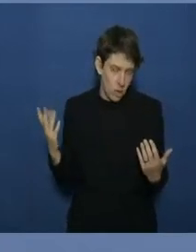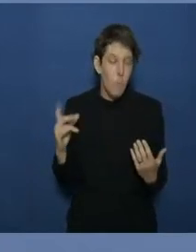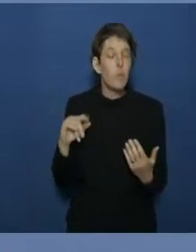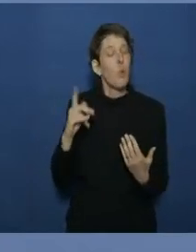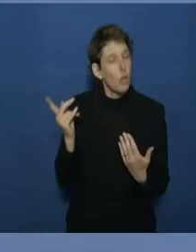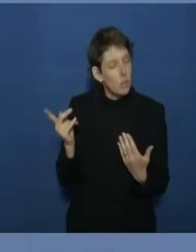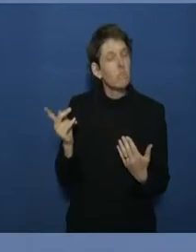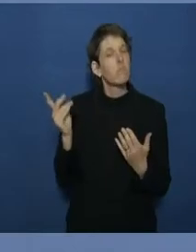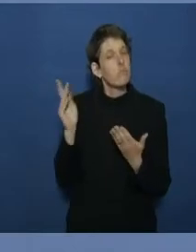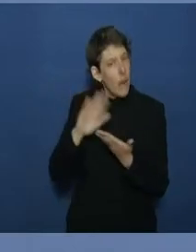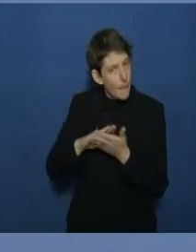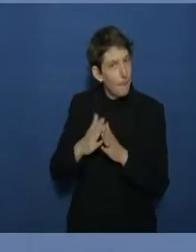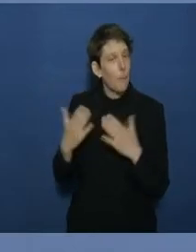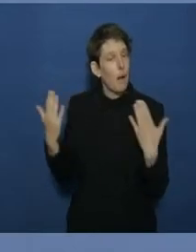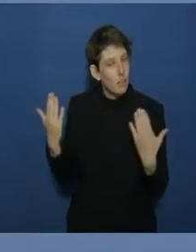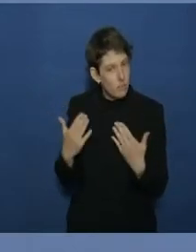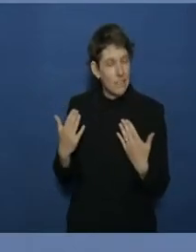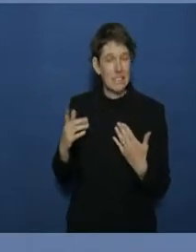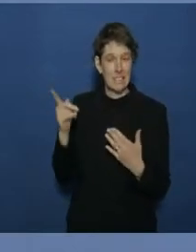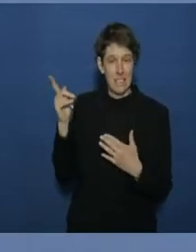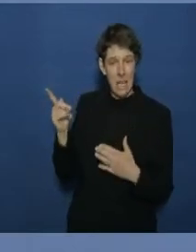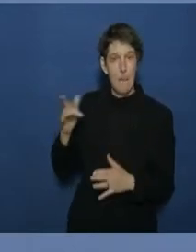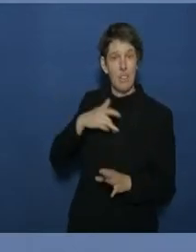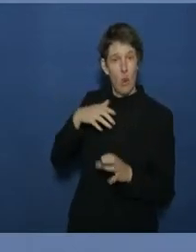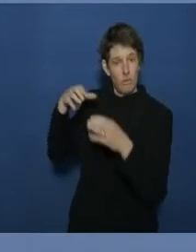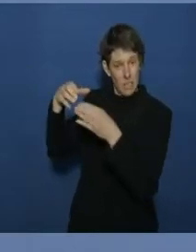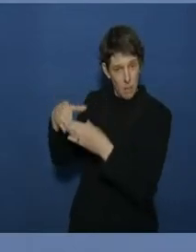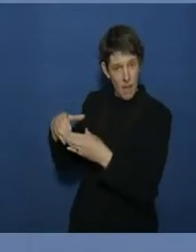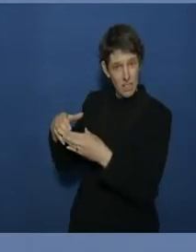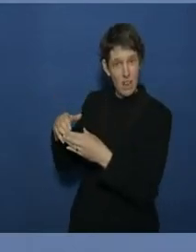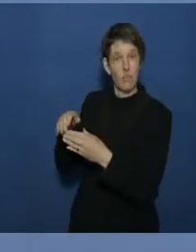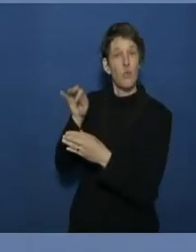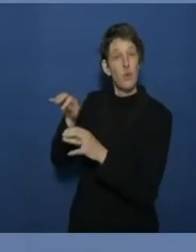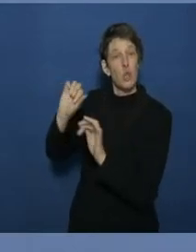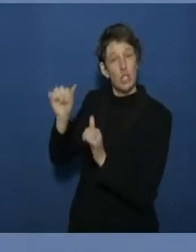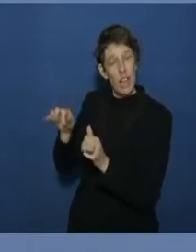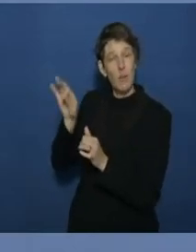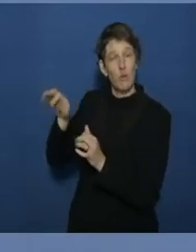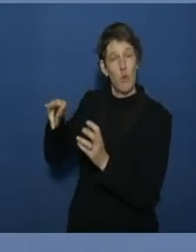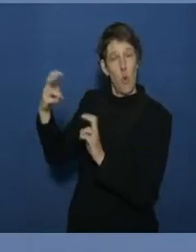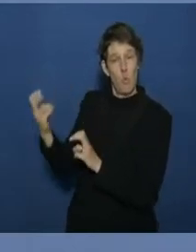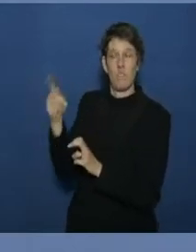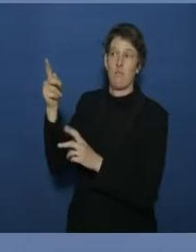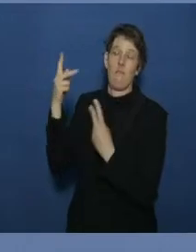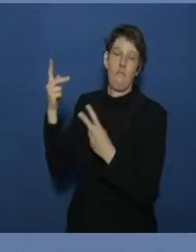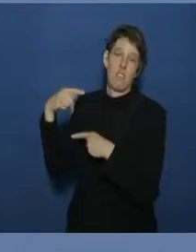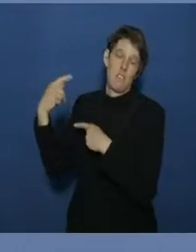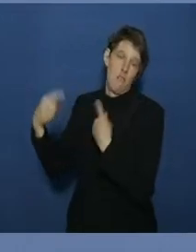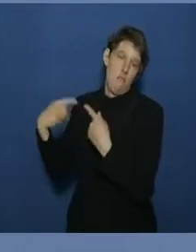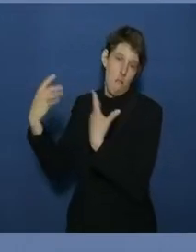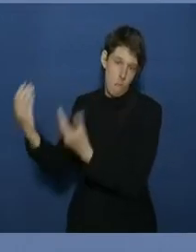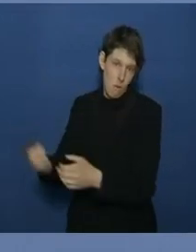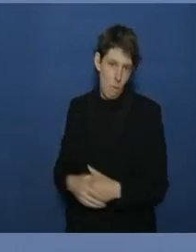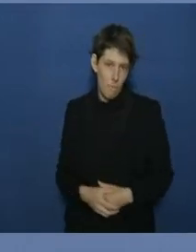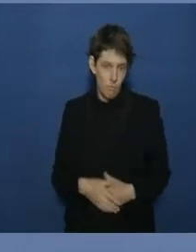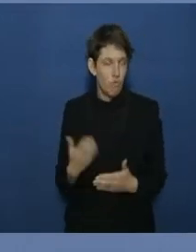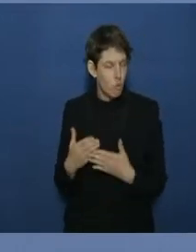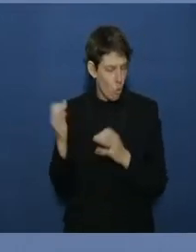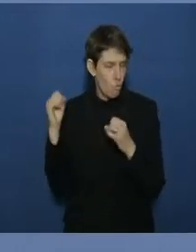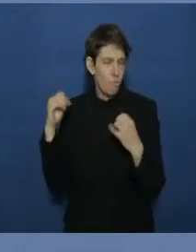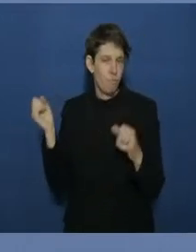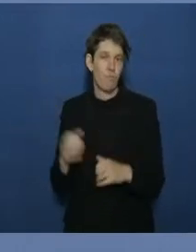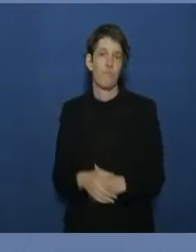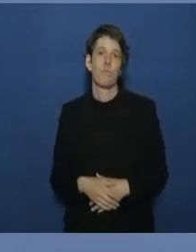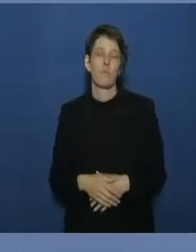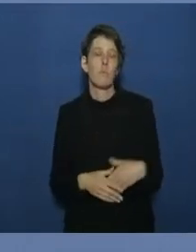und Umsetzung die betroffenen Gemeinschaften eine entscheidende Rolle einnehmen. Herr Jessen noch mal.